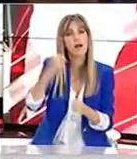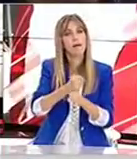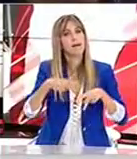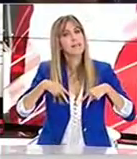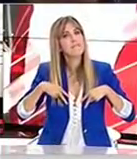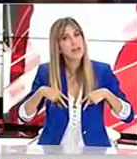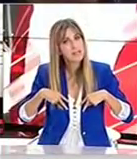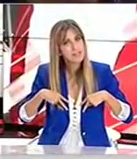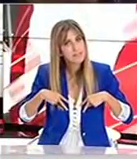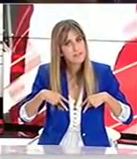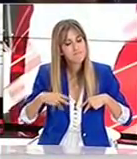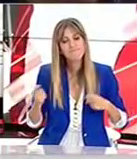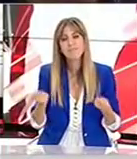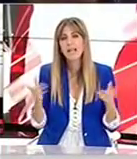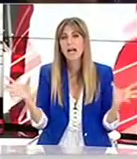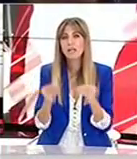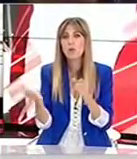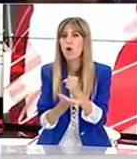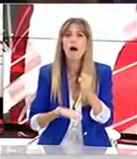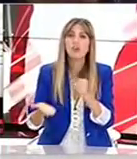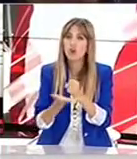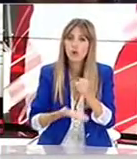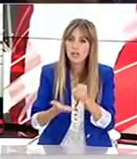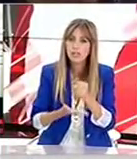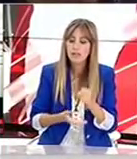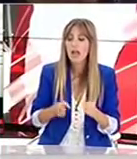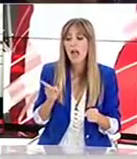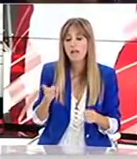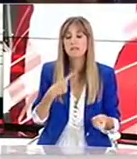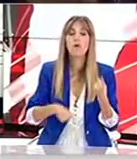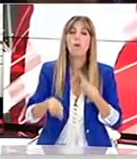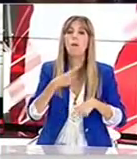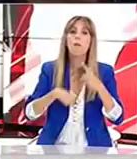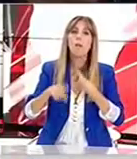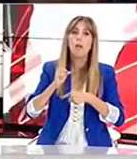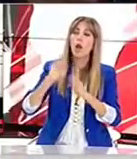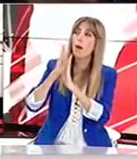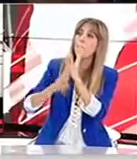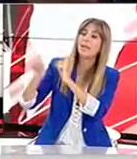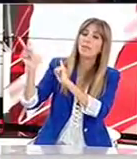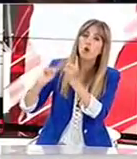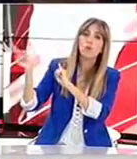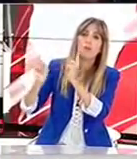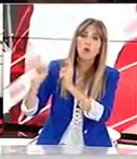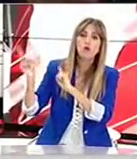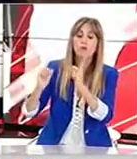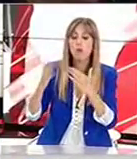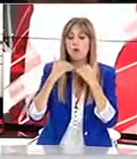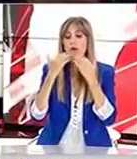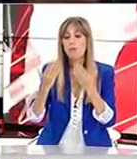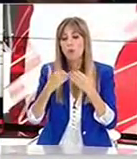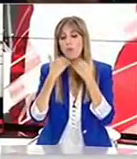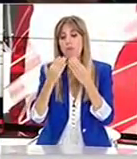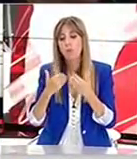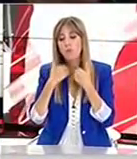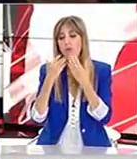αυτό το χώρο, επικαλεστήκατε τις συμφωνίες με τους δανειστές και την αδυναμία σας να ξεπεράσετε πράγματα που προέβλεπαν αυτές